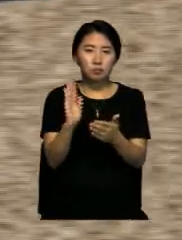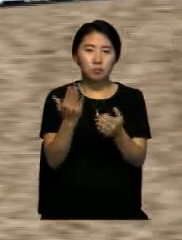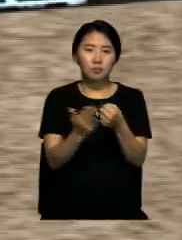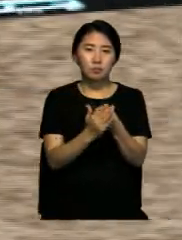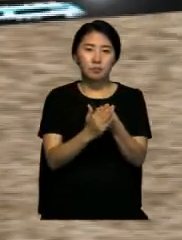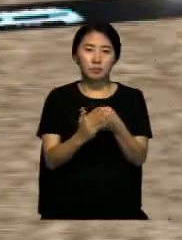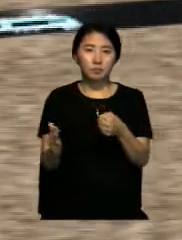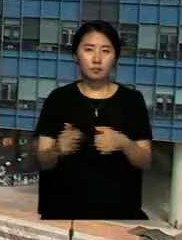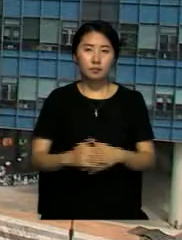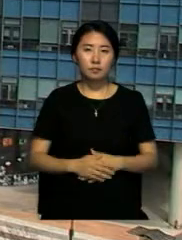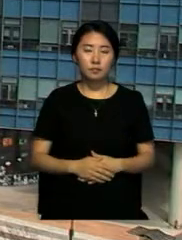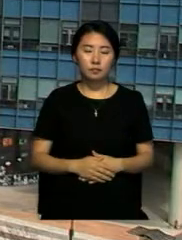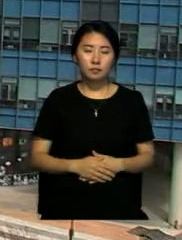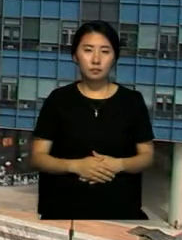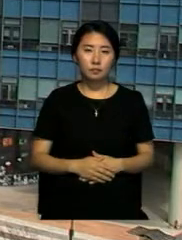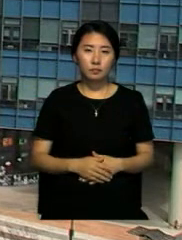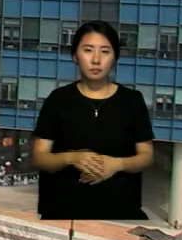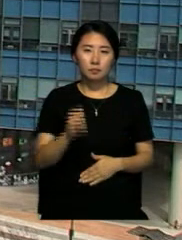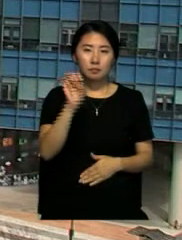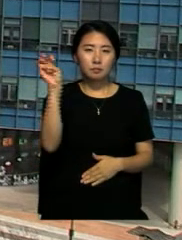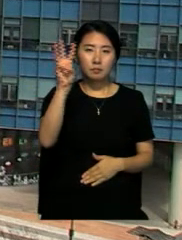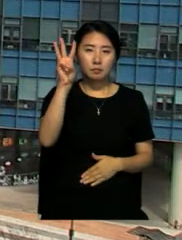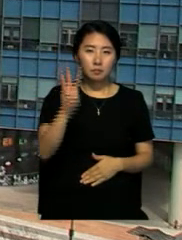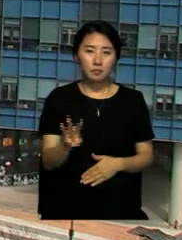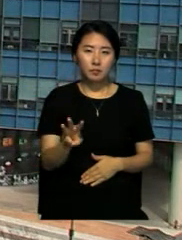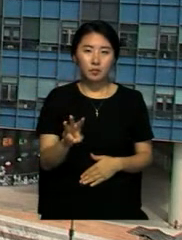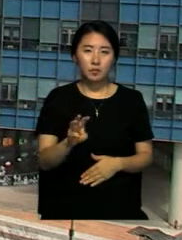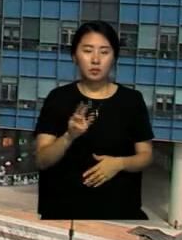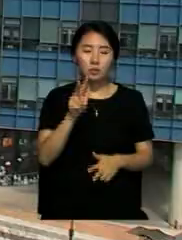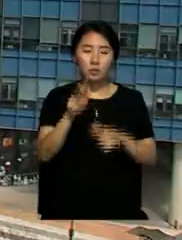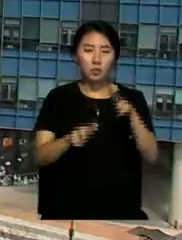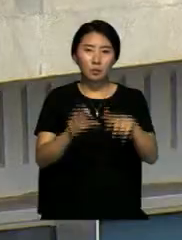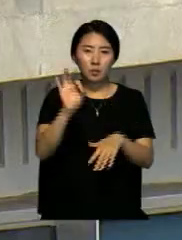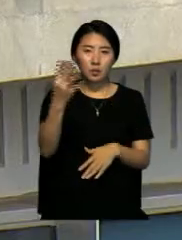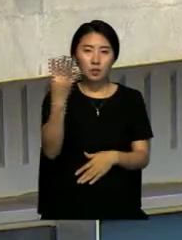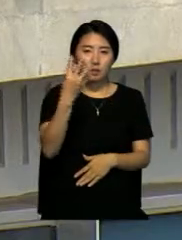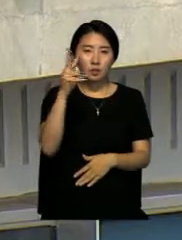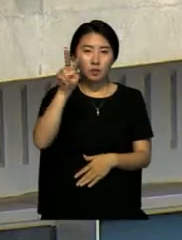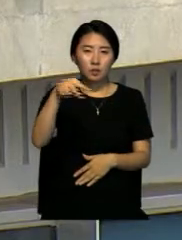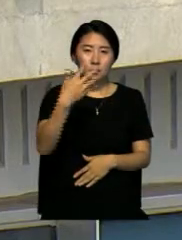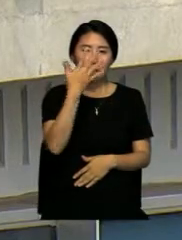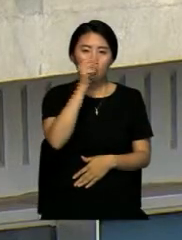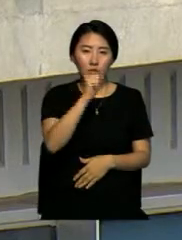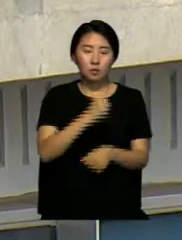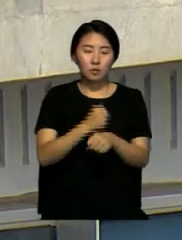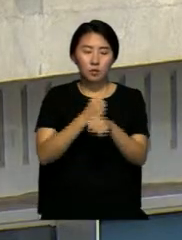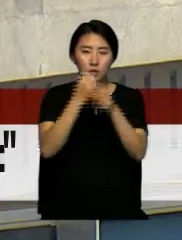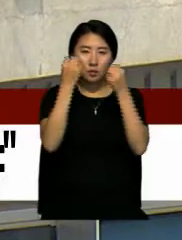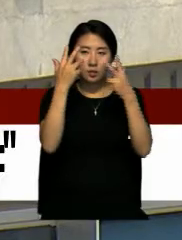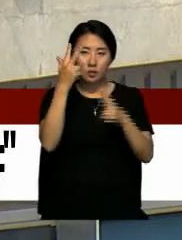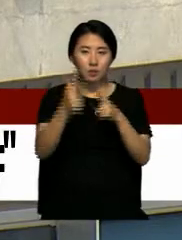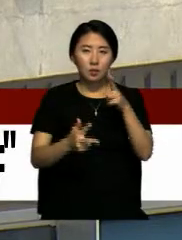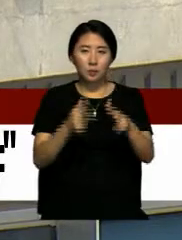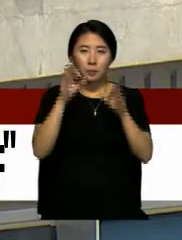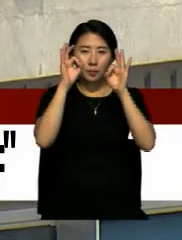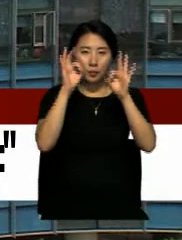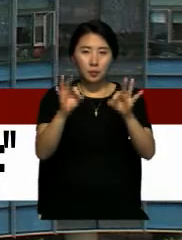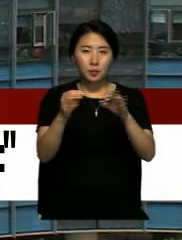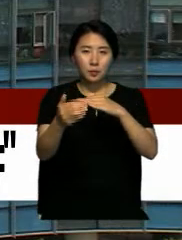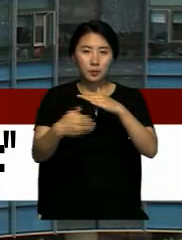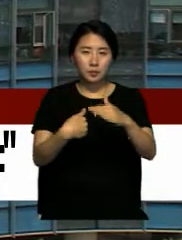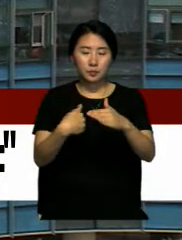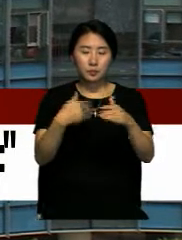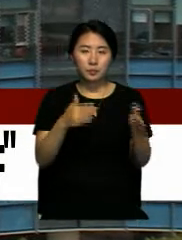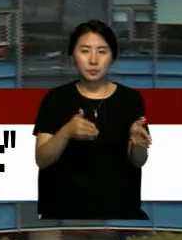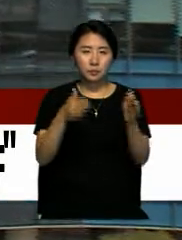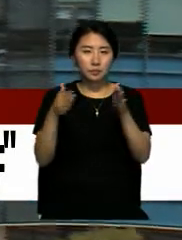때문입니다. 기재부는 파주 연장안을 사업비 4,200억 원이 넘는 신규 사업으로 보고 예비 타당성 조사를